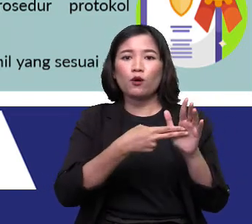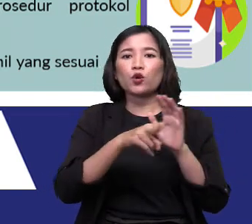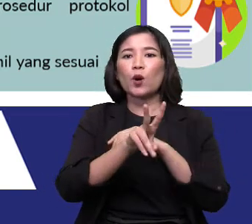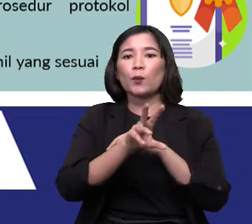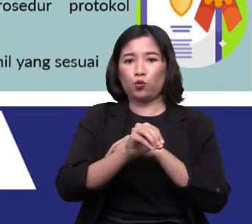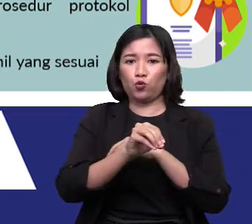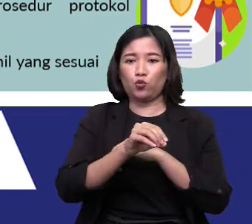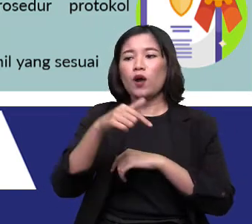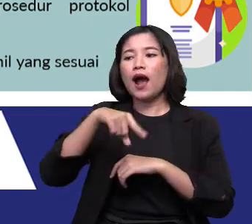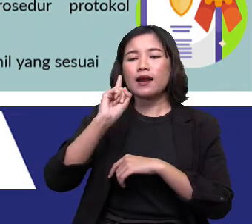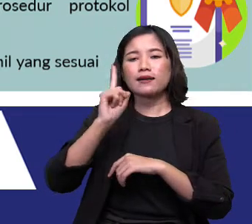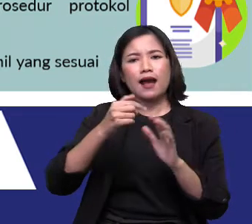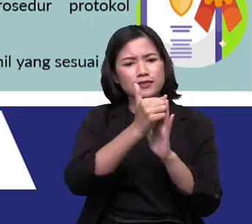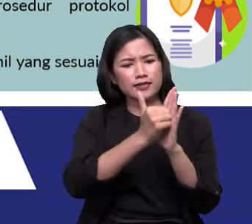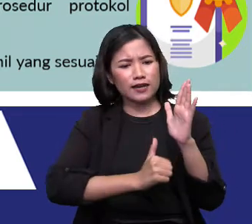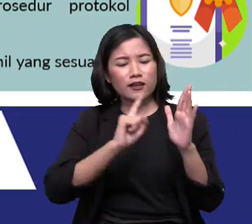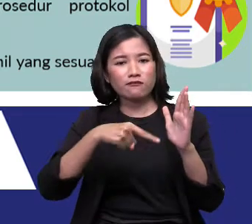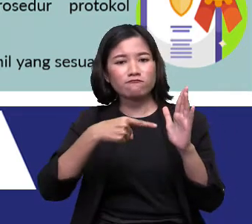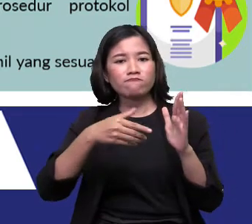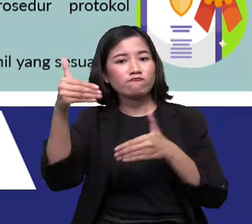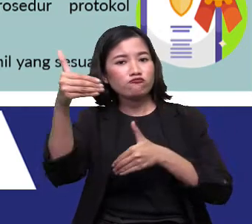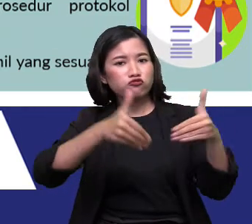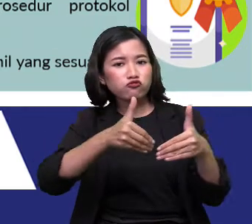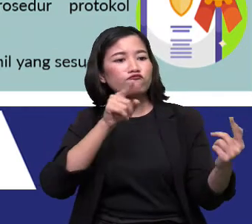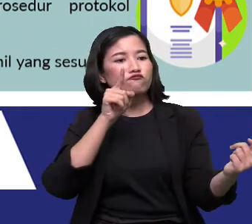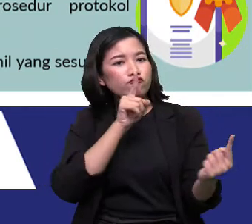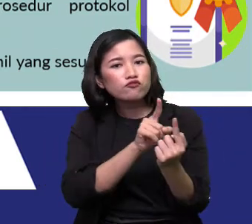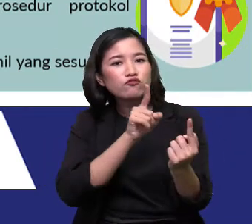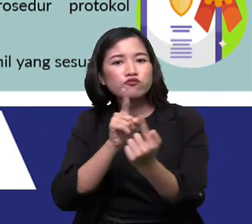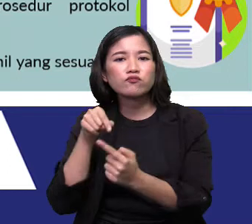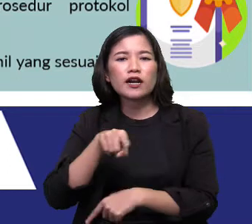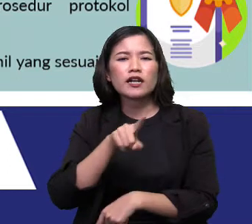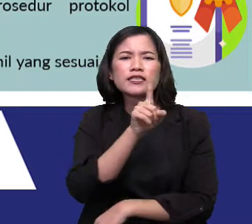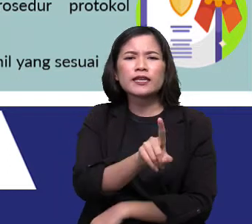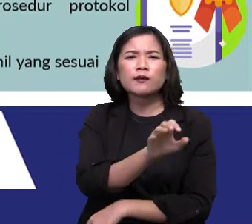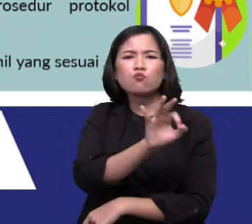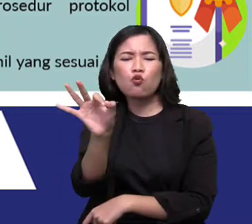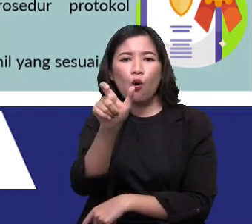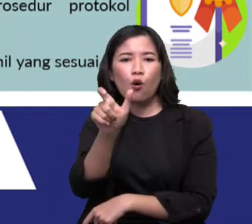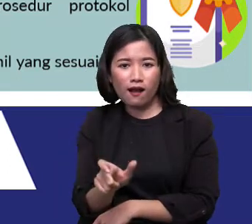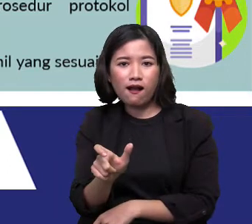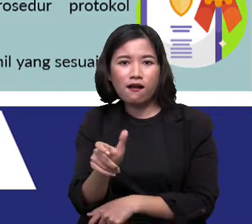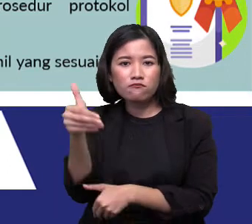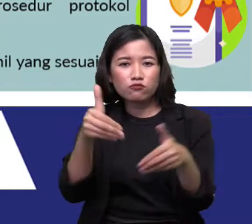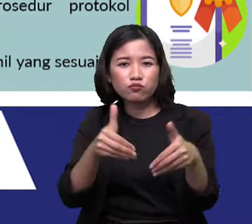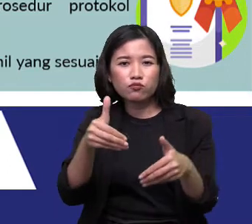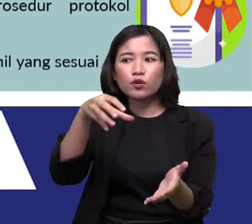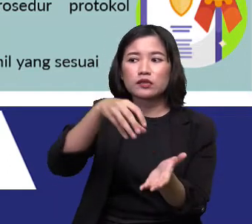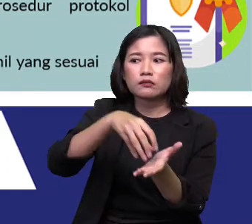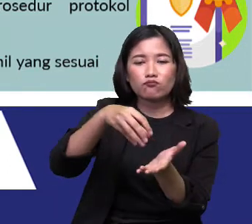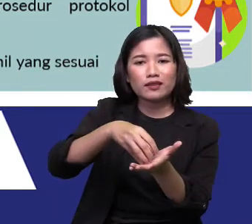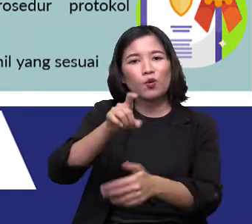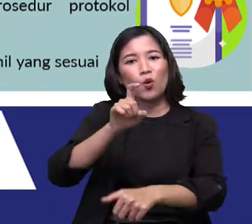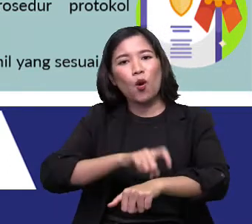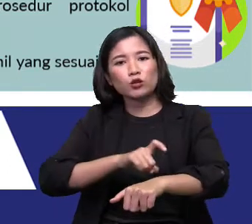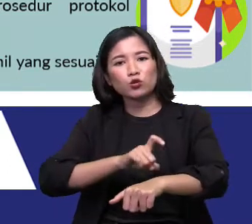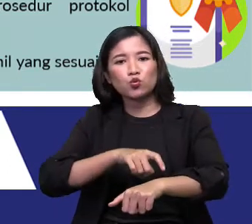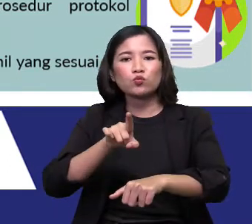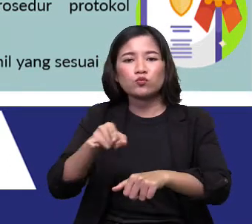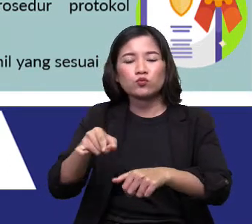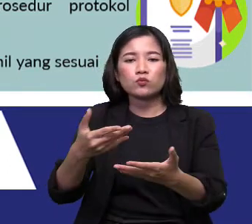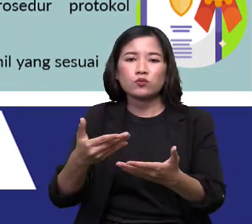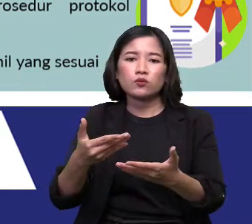acara yang dihadiri secara fisik oleh Lebih Dari 1000 orang dalam waktu dan lokasi tertentu yang sama